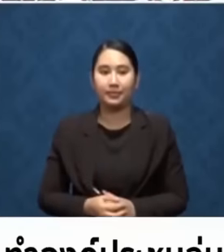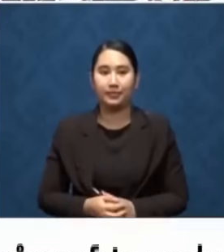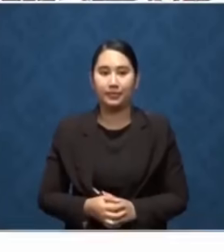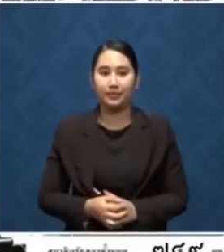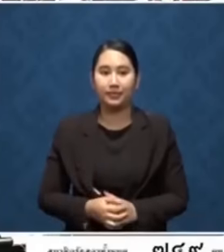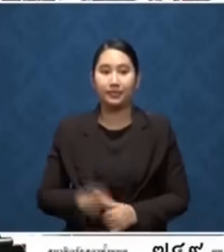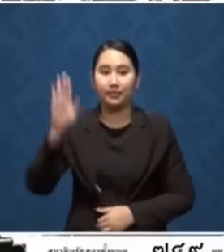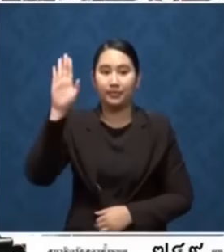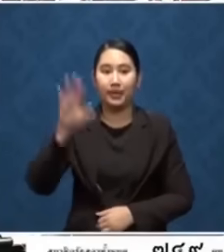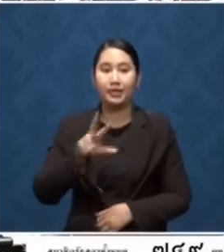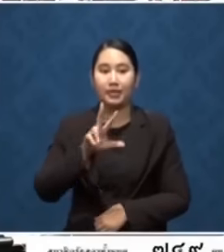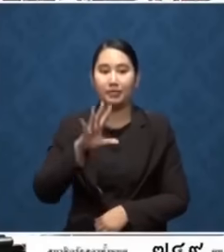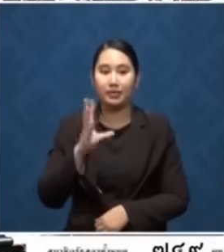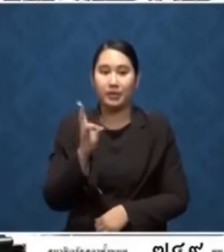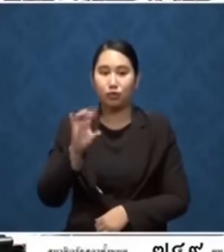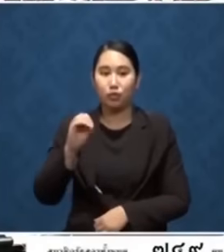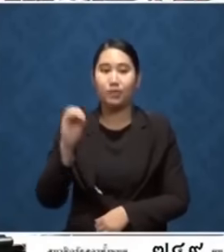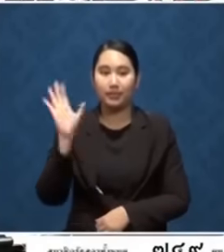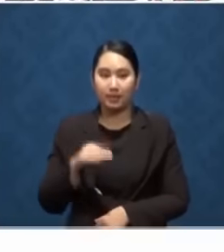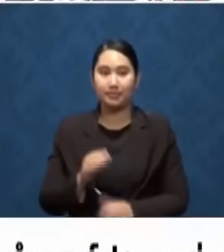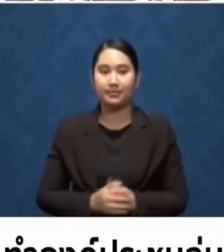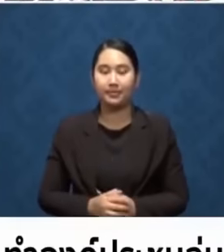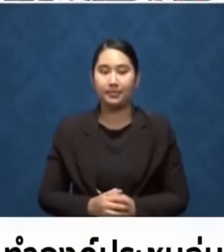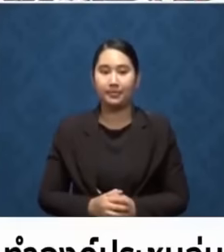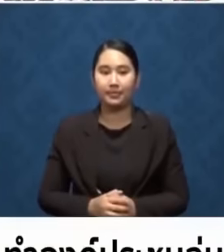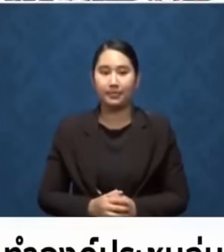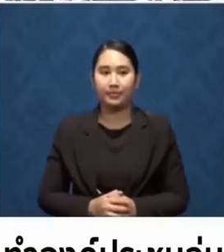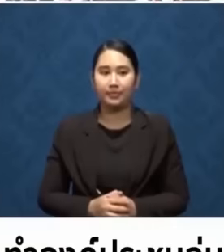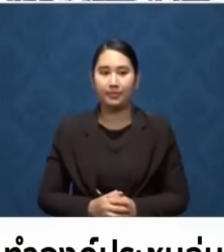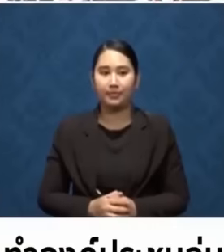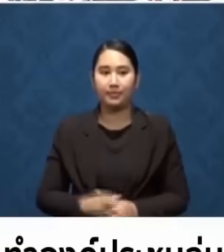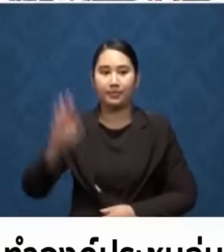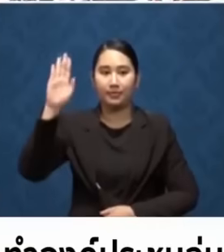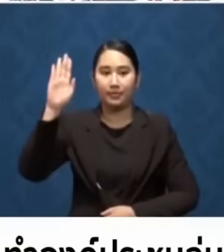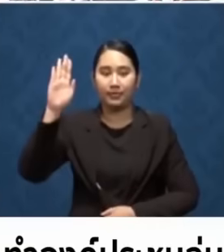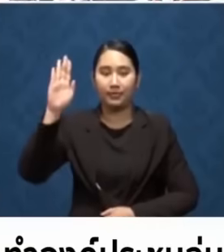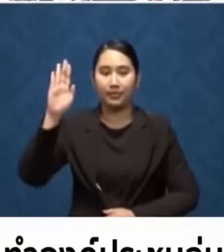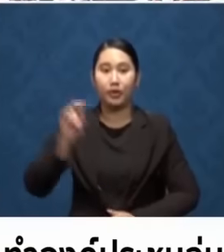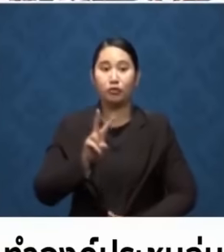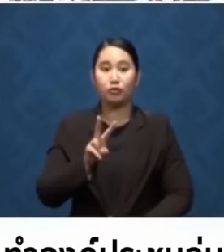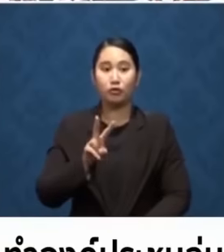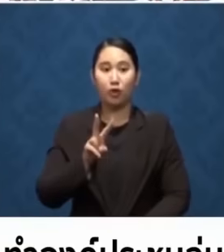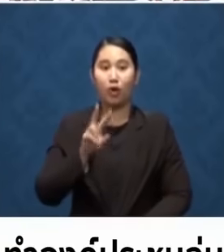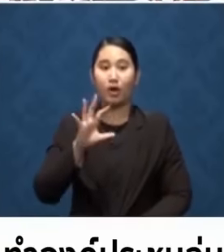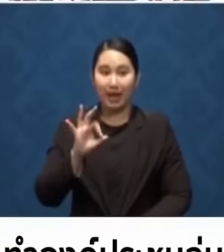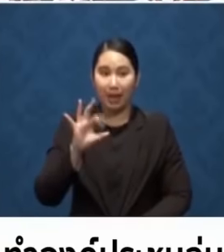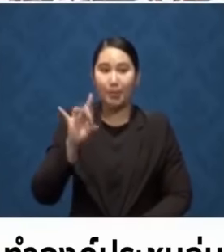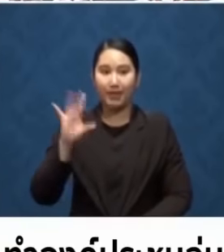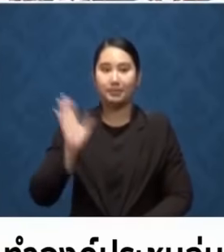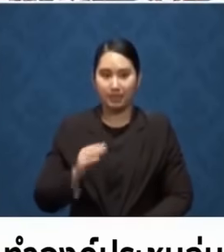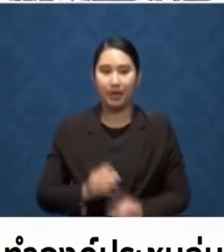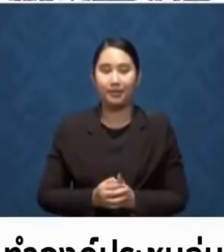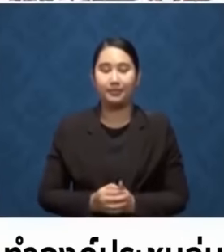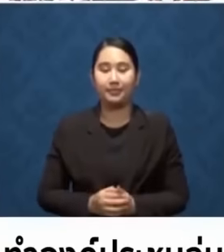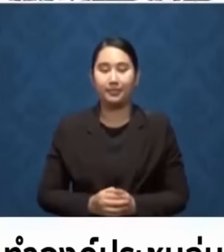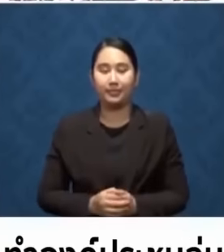ครับเพราะฉะนั้นคือเขาเปิดให้ชุมนุมได้นะแต่อย่าเข้าไปในรัศมีที่เขาห้ามเอาไว้ตอนนี้ก็มีการปิดกั้นแล้วด้วยแ